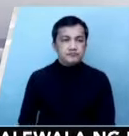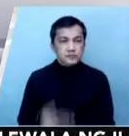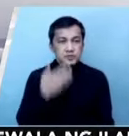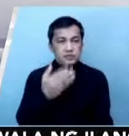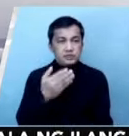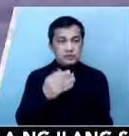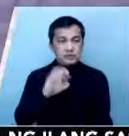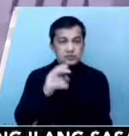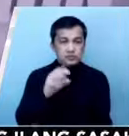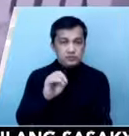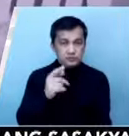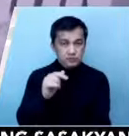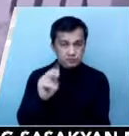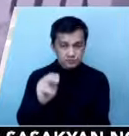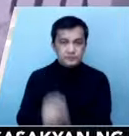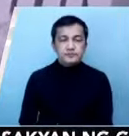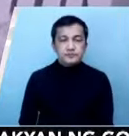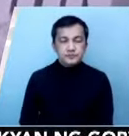Gaston.